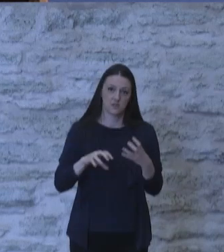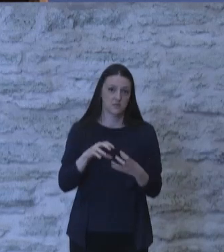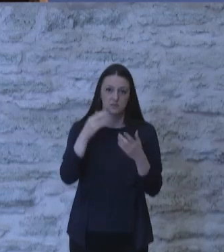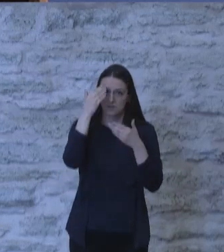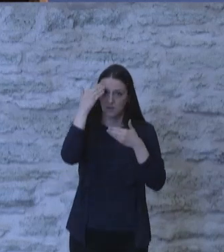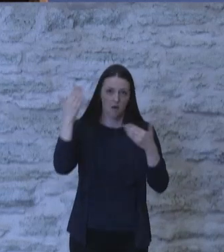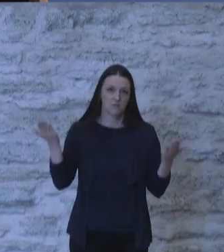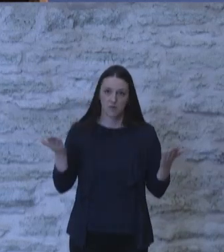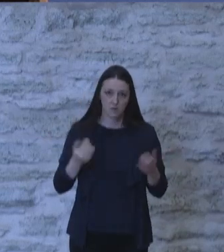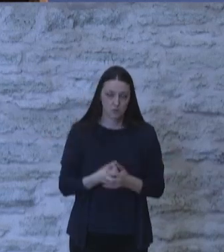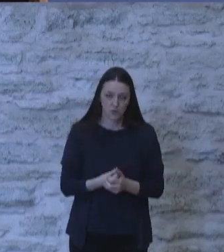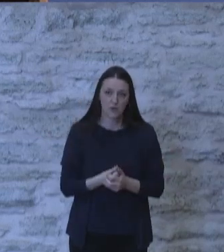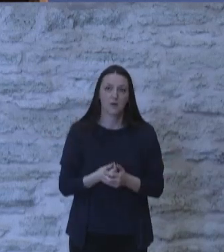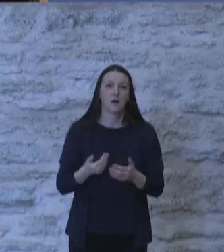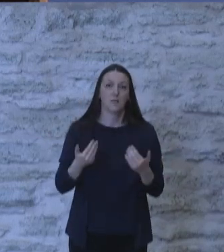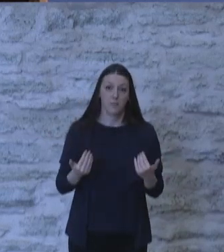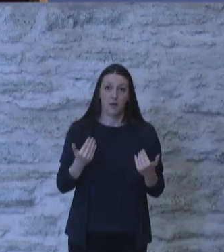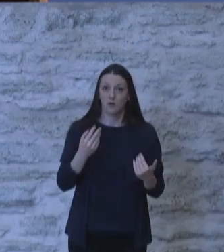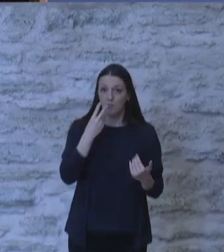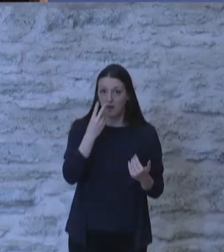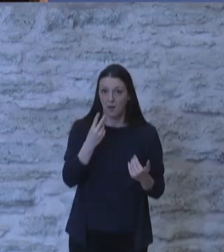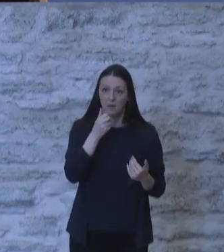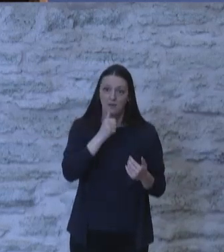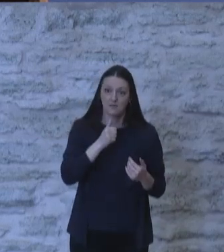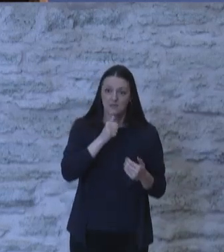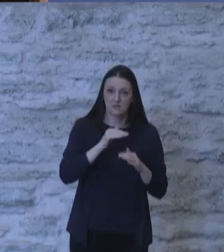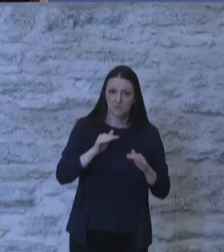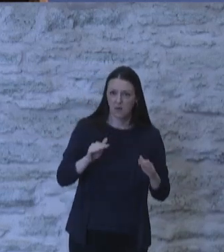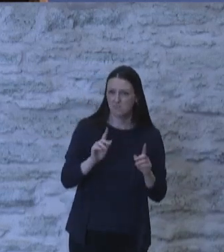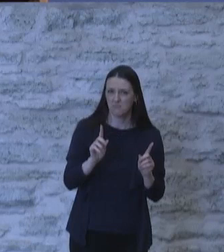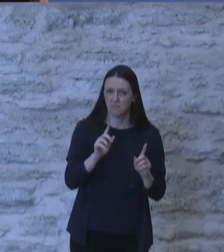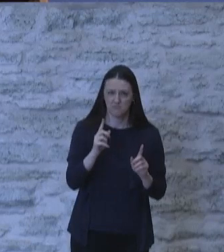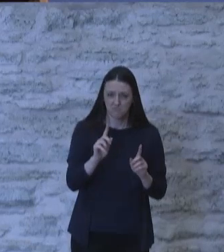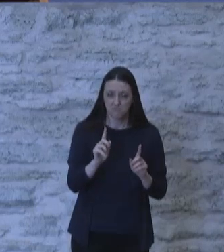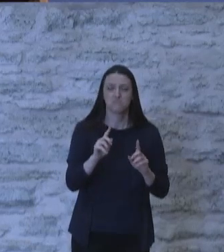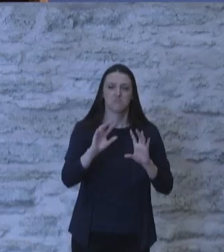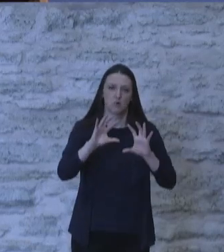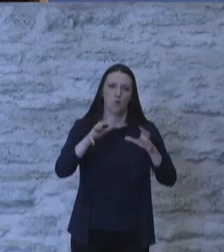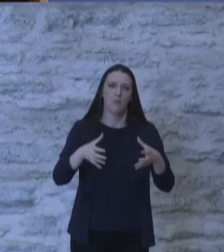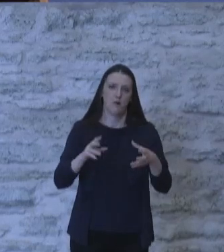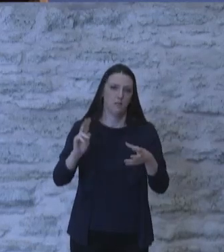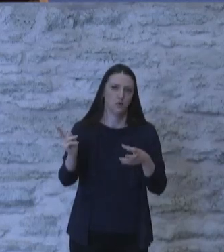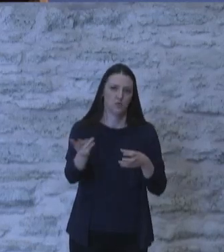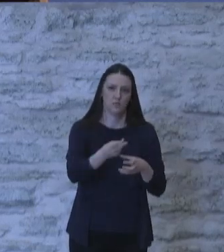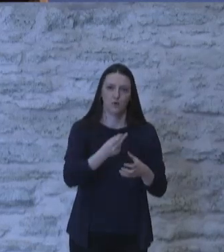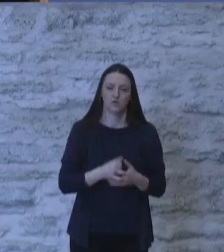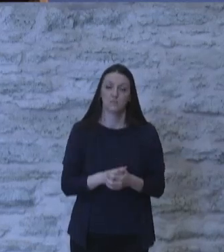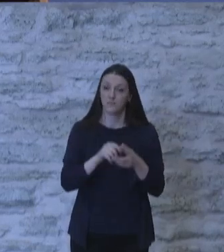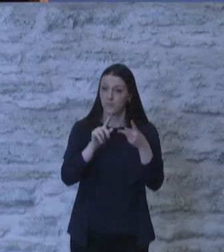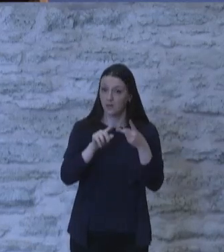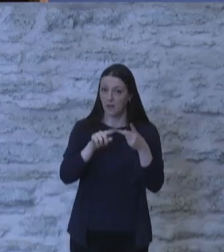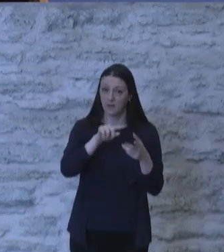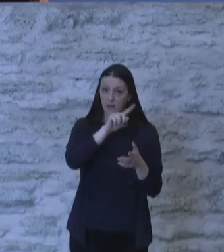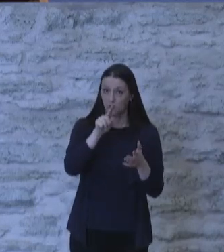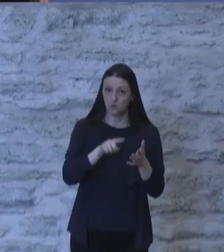teadmatu, seda me näeme mitte Eesti kontekstis, vaid kogu maailma kontekstis. Nüüd teine küsimus oli seotud